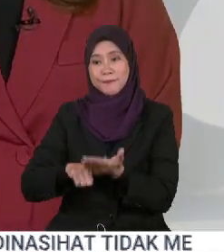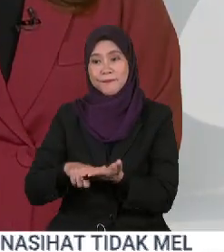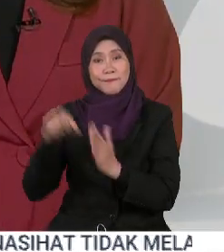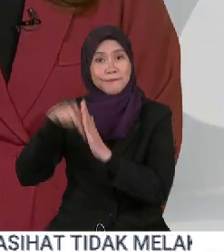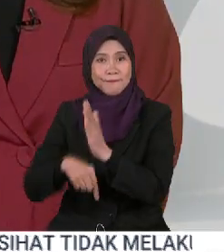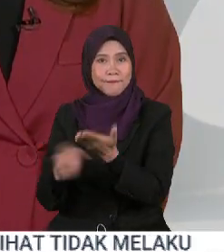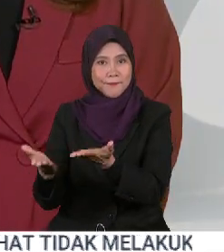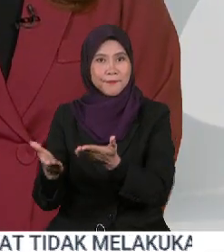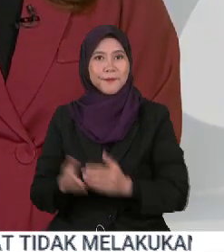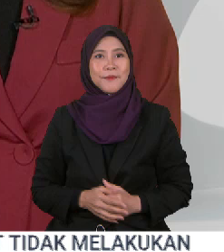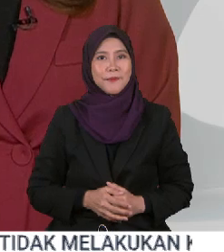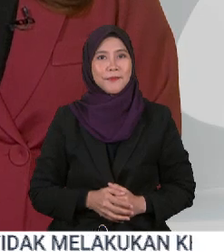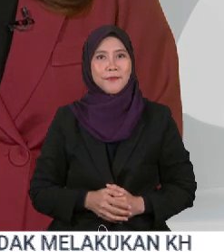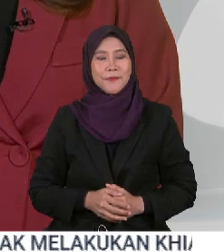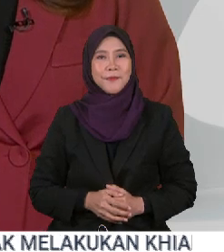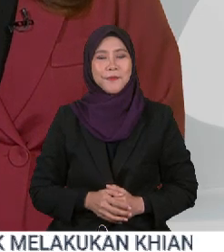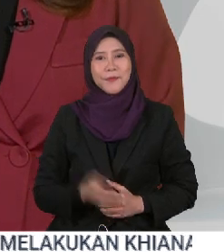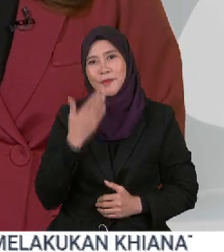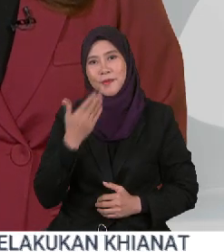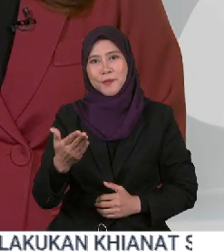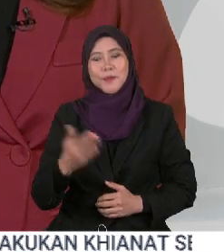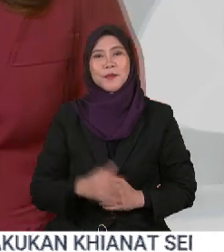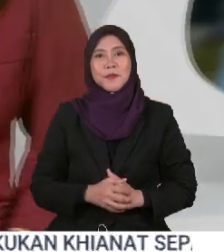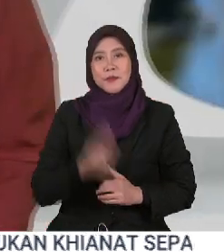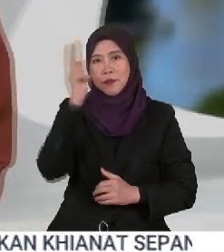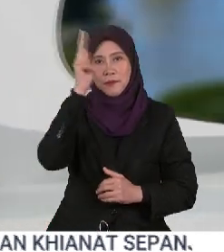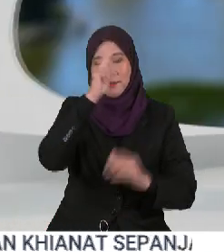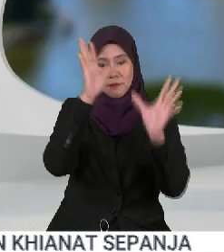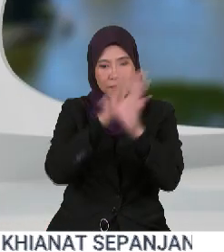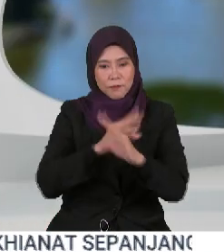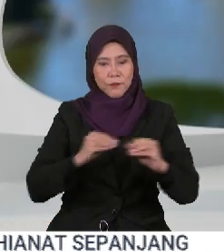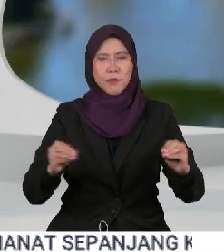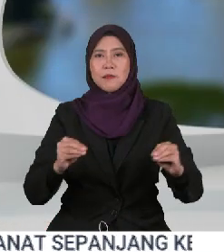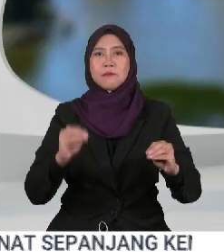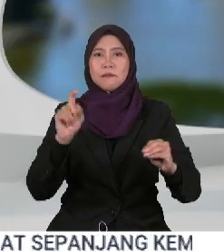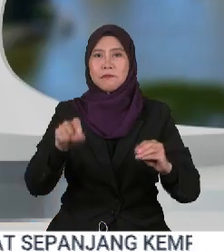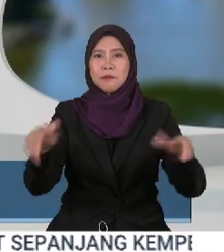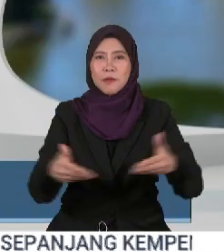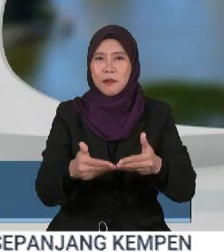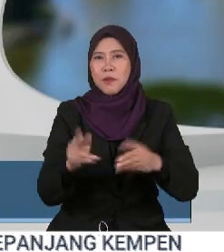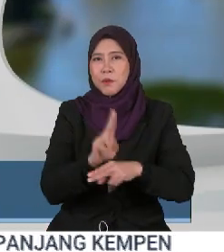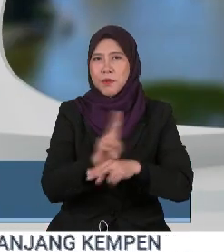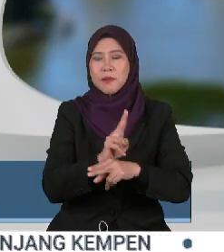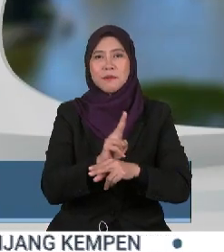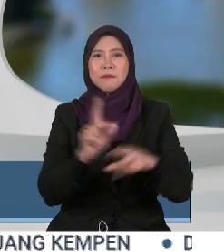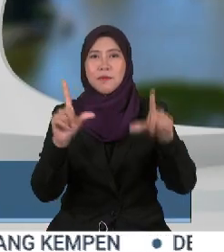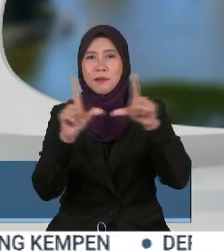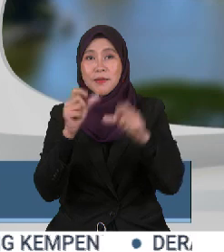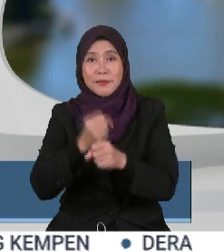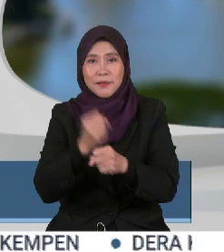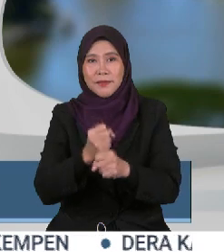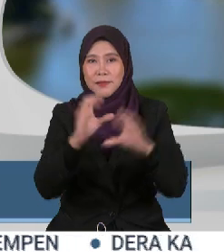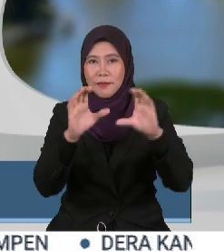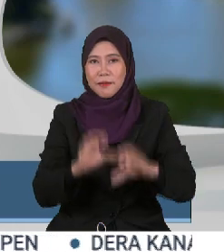Vi. Ya, Sahih. Terima kasih. Kerajaan Sarawak Berhasrat memperkenalkan penggunaan permit kerja secara